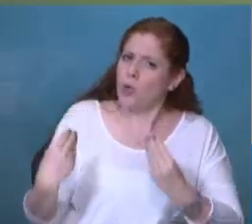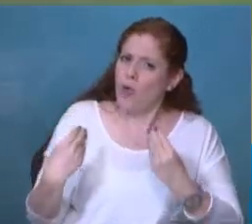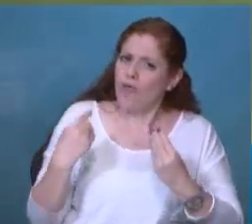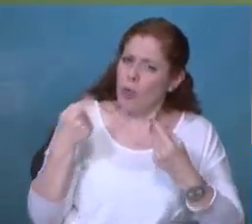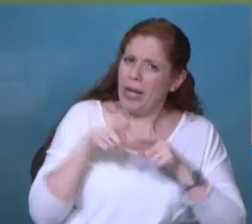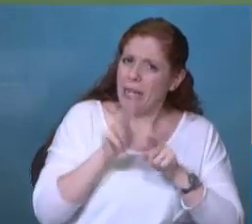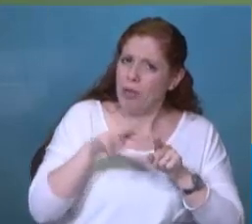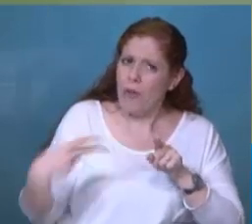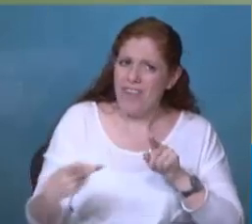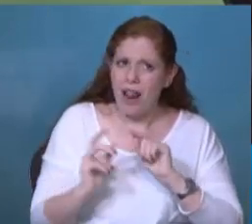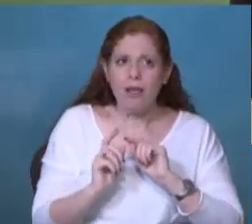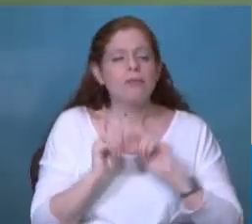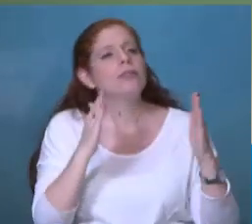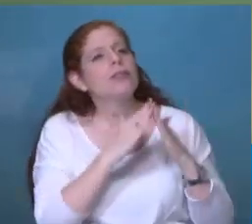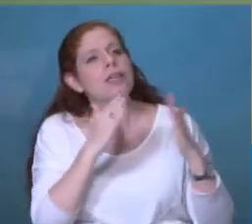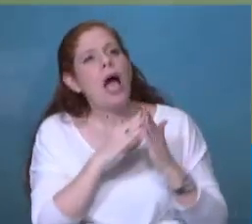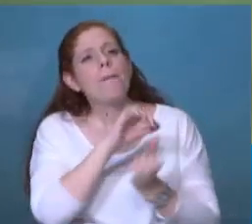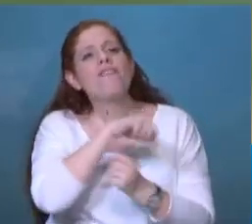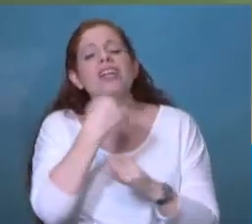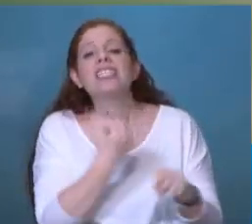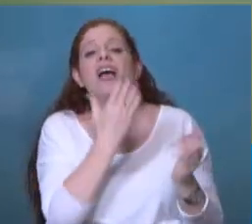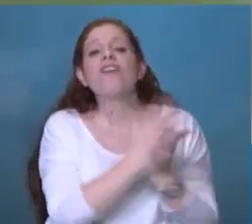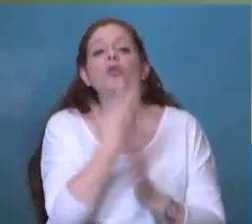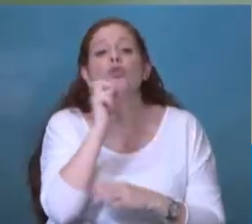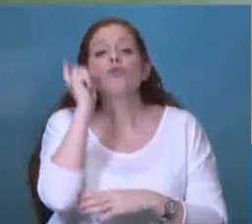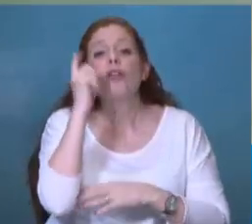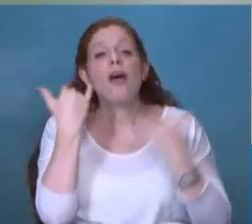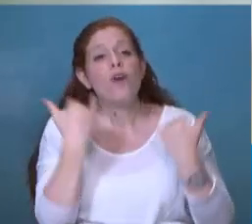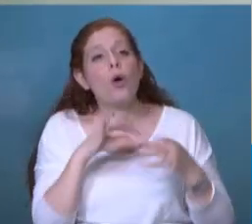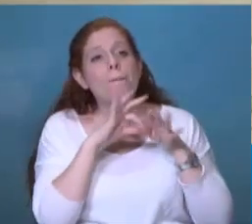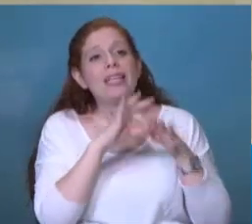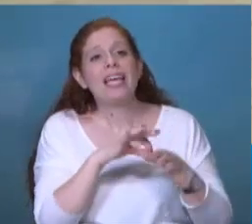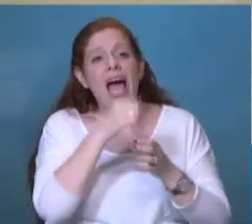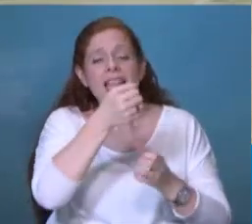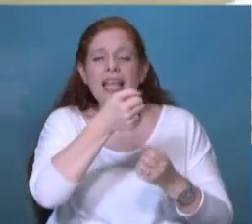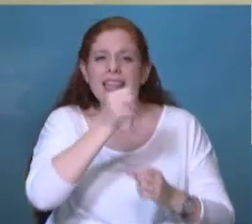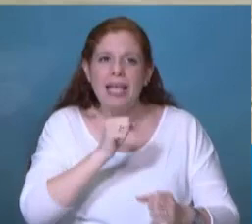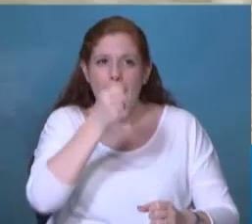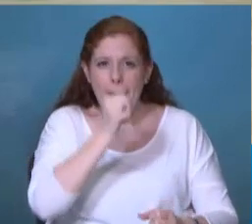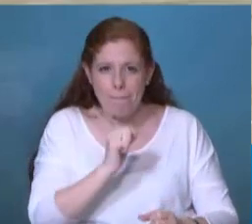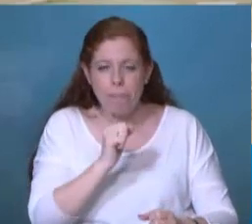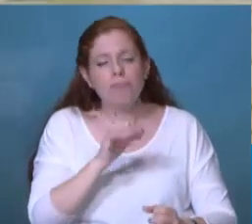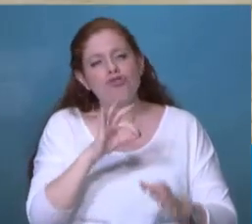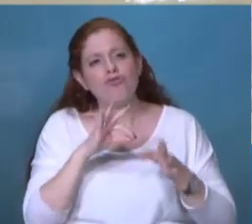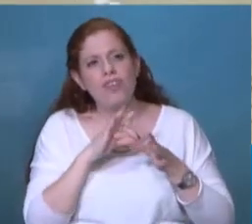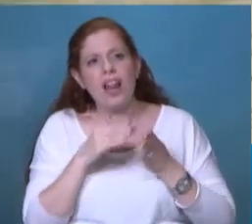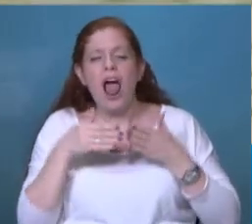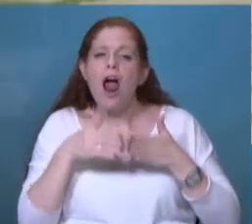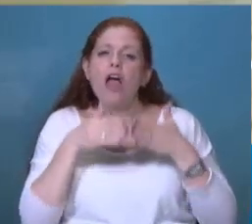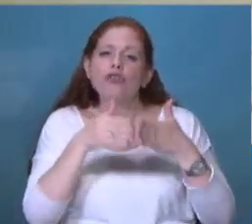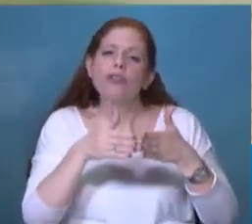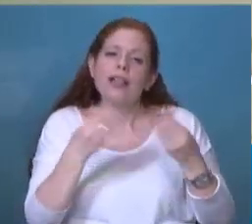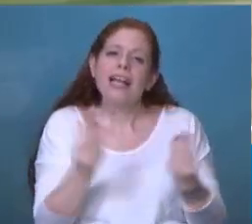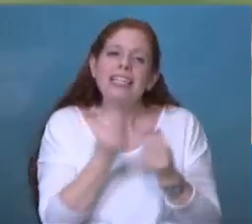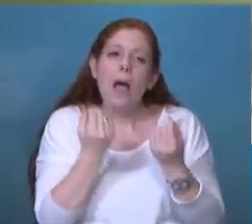you're doing. היא מתגוררת בוונציה כבר 30 שנה, וכיום מדריכת תיירים להשיט את כלי התחבורה השימושי ביותר בעיר. היא